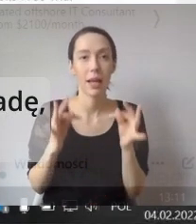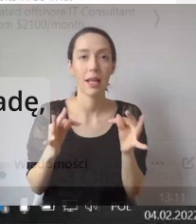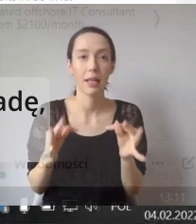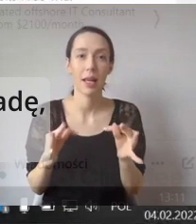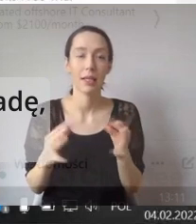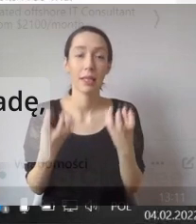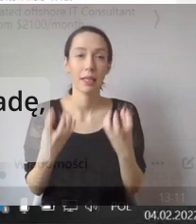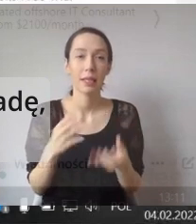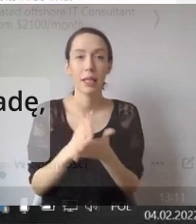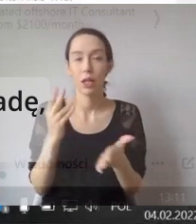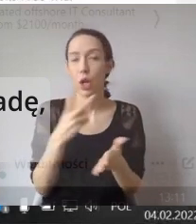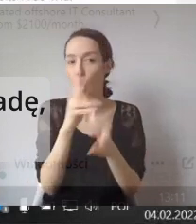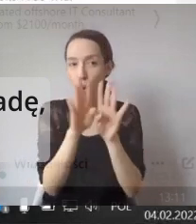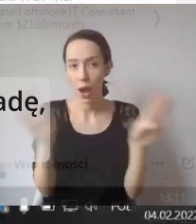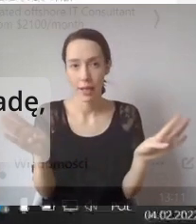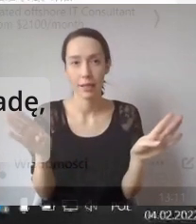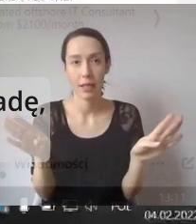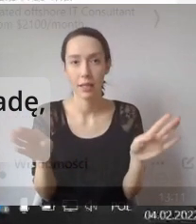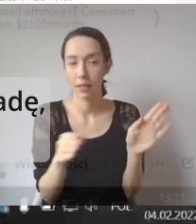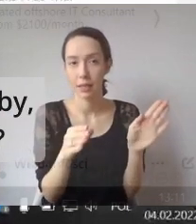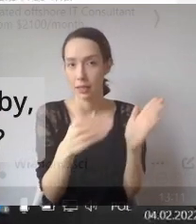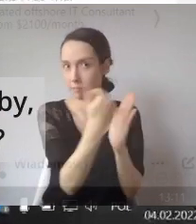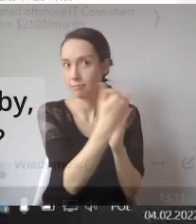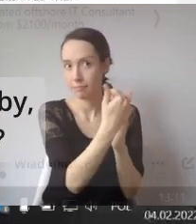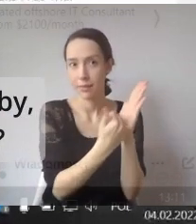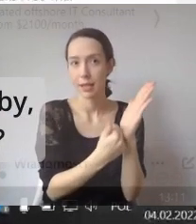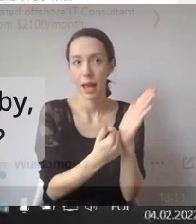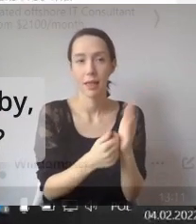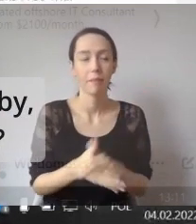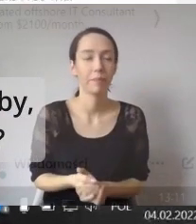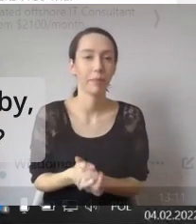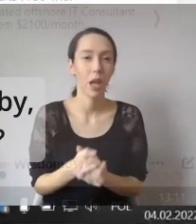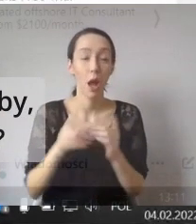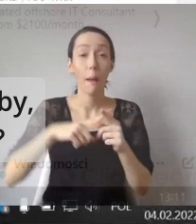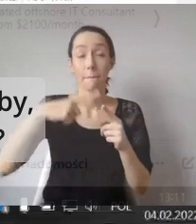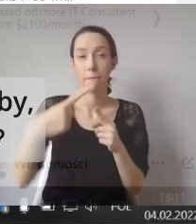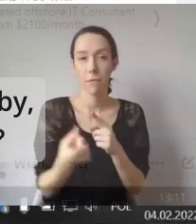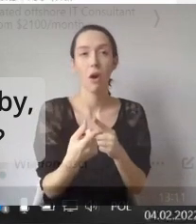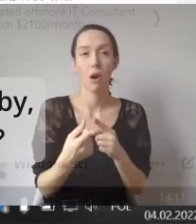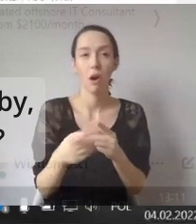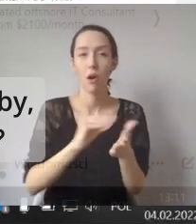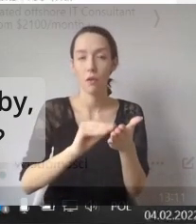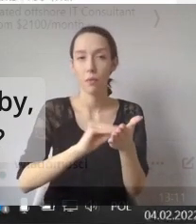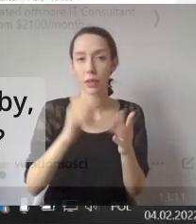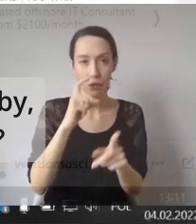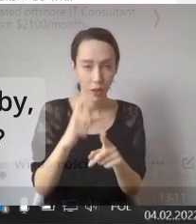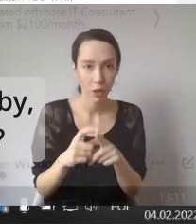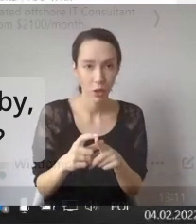tylko pokazać ogólną zasadę, jak to działa. No i po wpisaniu takiego algorytmu wyskakują już